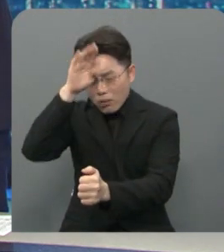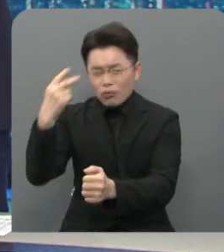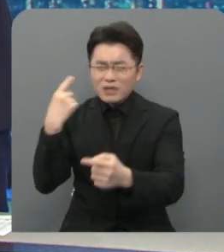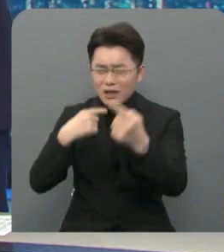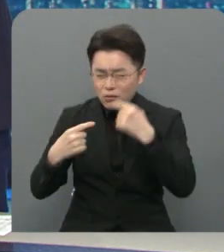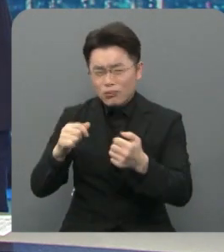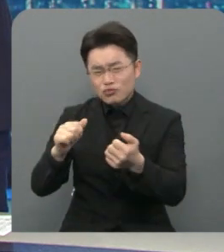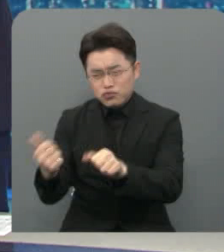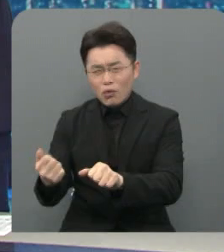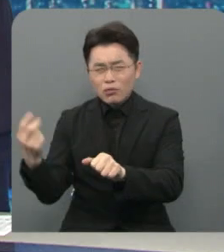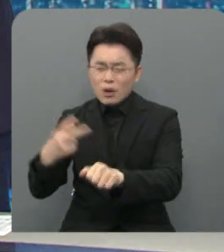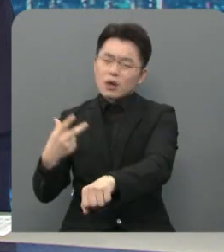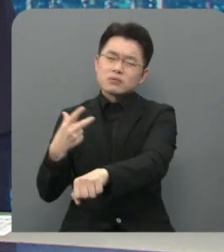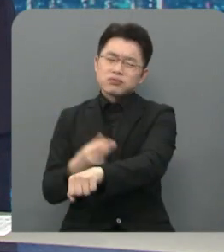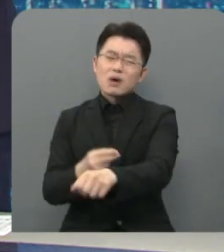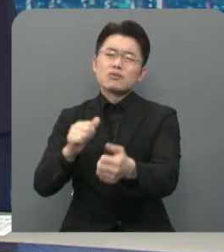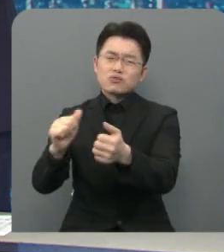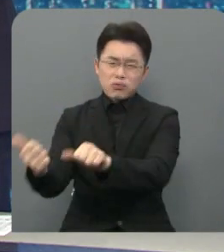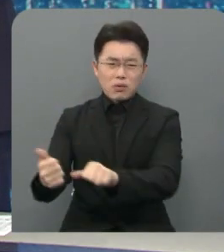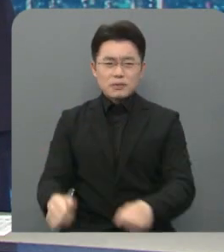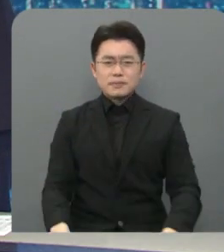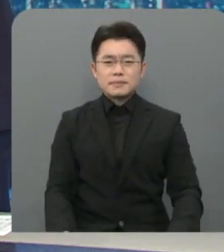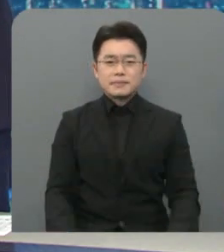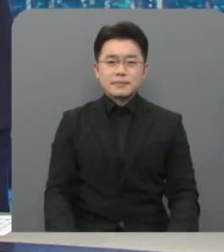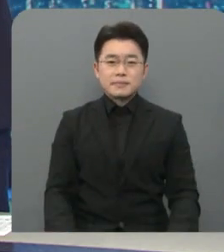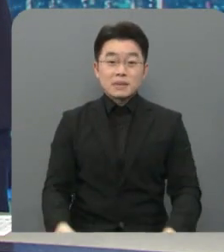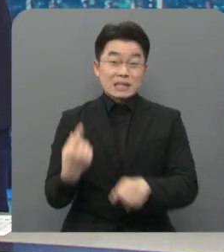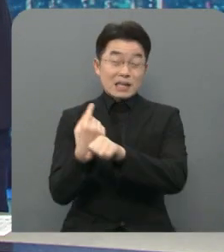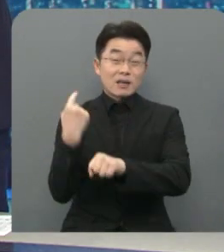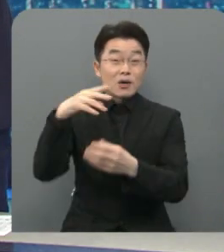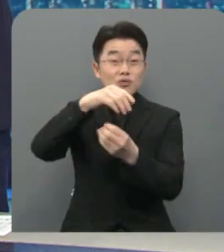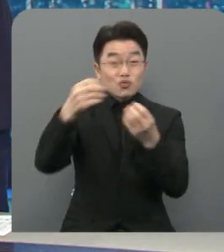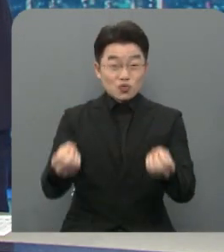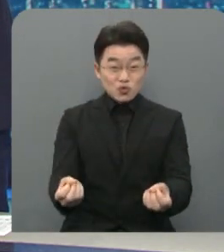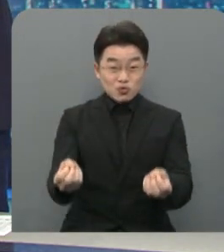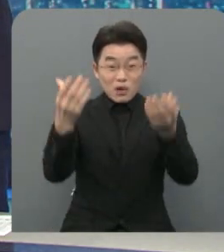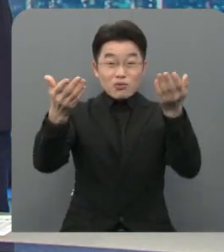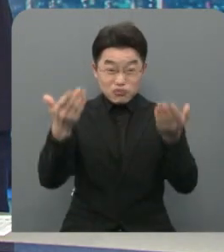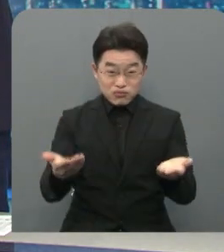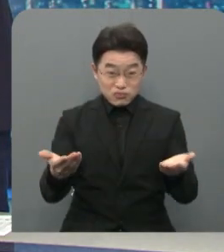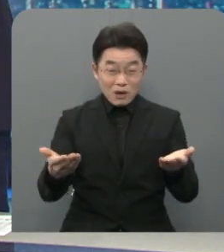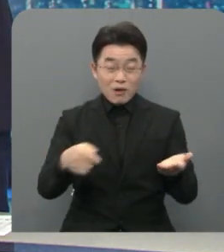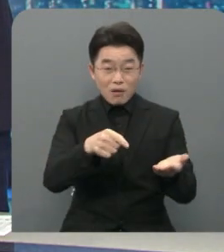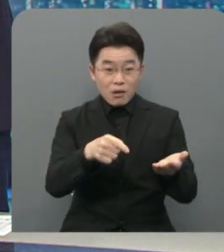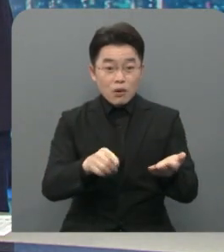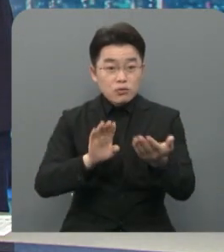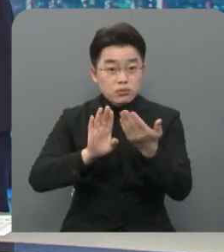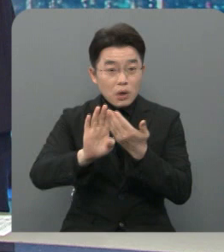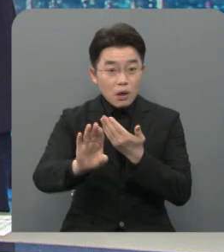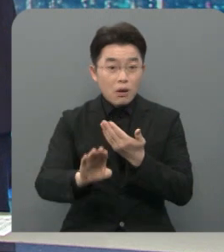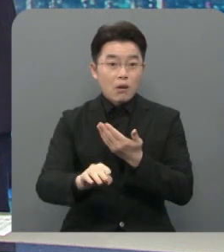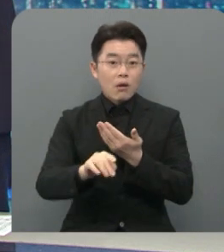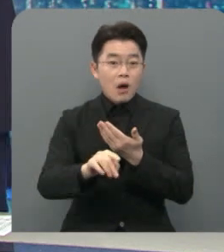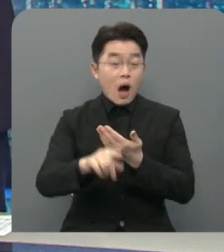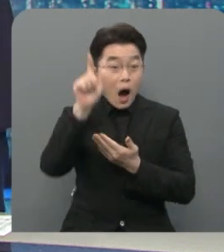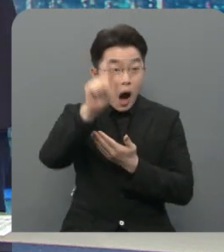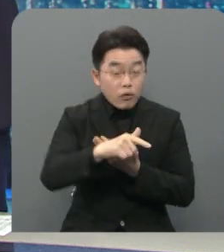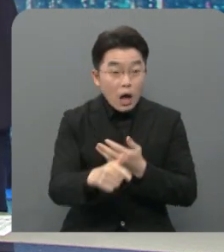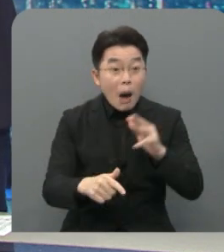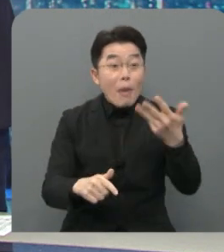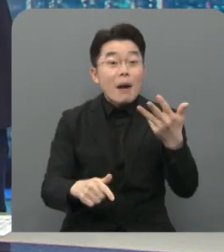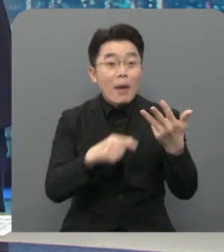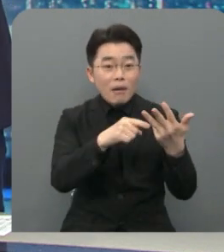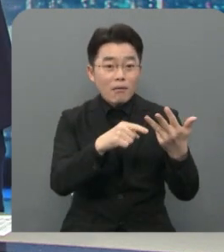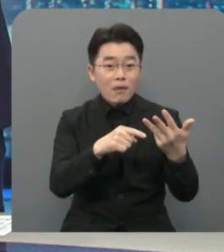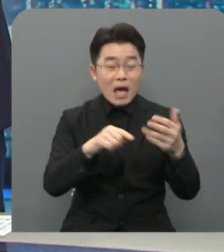죽거나 안락사로 생을 마감했습니다. 특히 지난해 추석에는 연휴 다음 날 단 하루 동안 800여